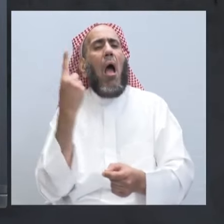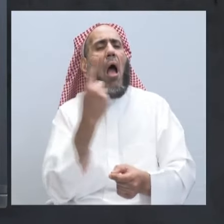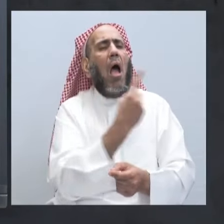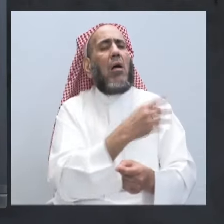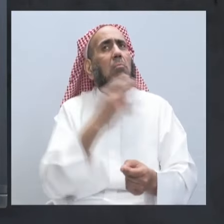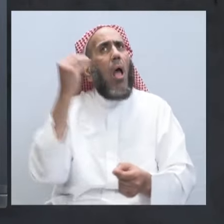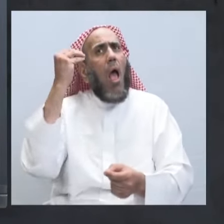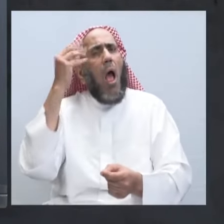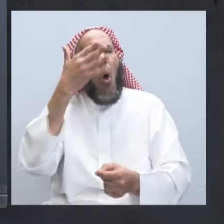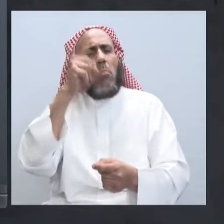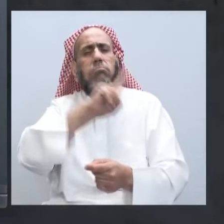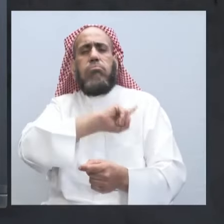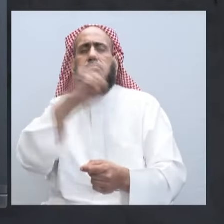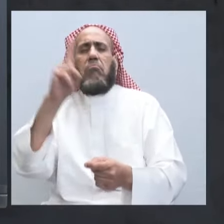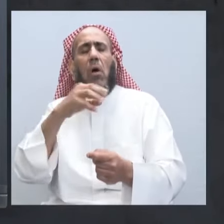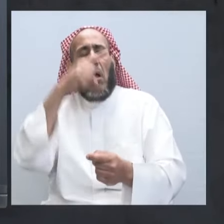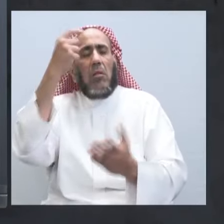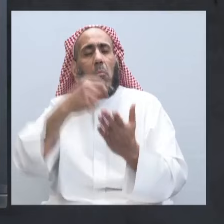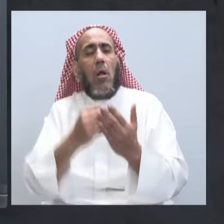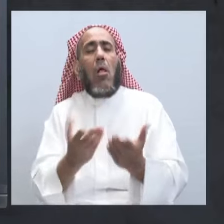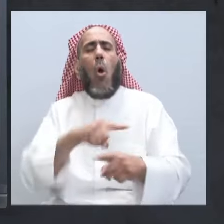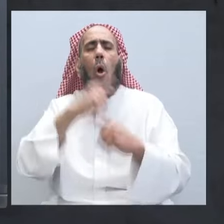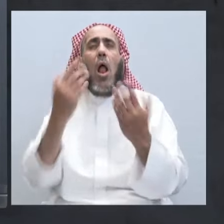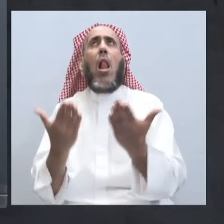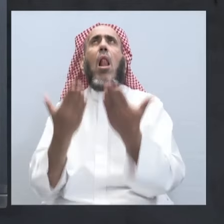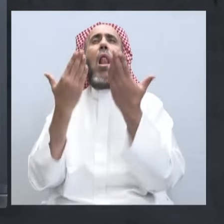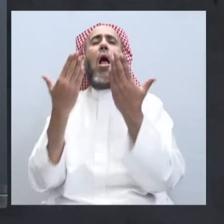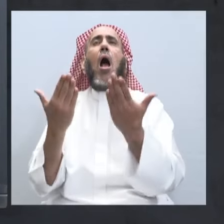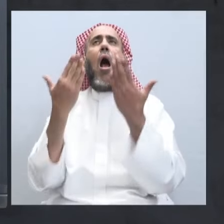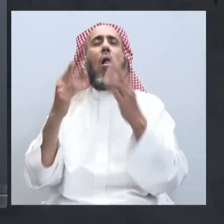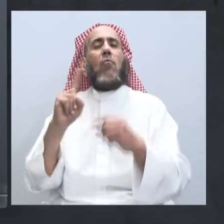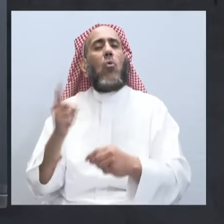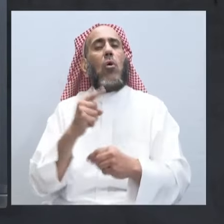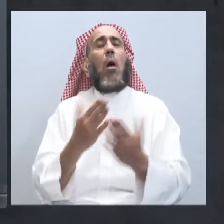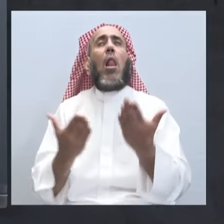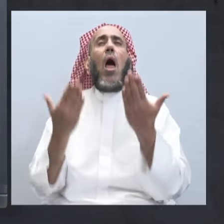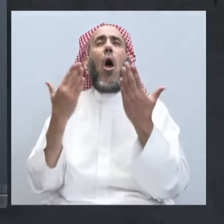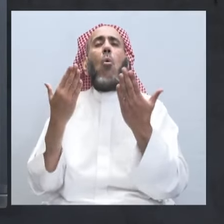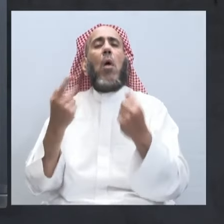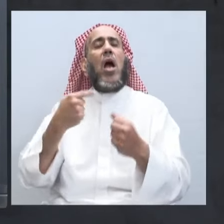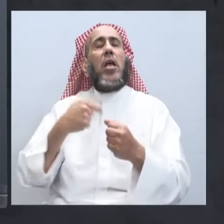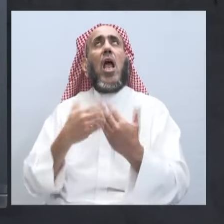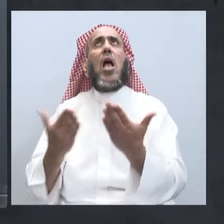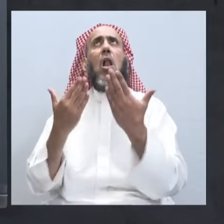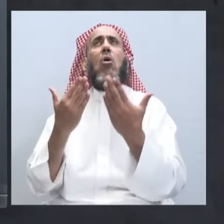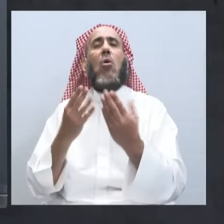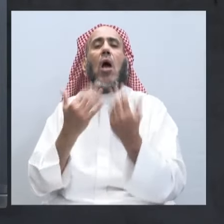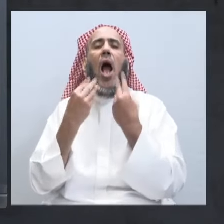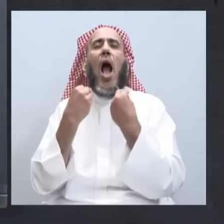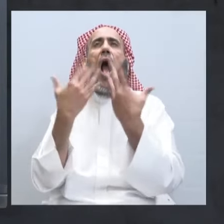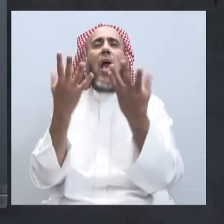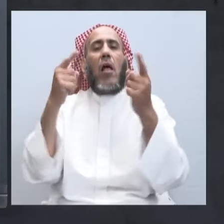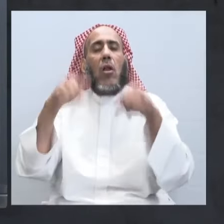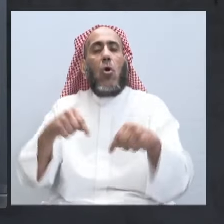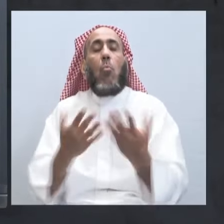ما يجري فيها فقد دائما نسال الله عز وجل في كل يوم اللهم اني اسالك خير هذا اليوم